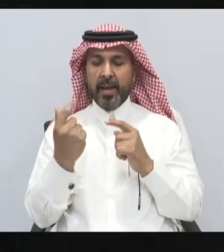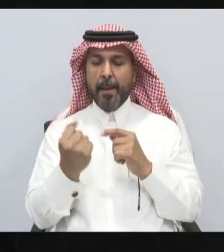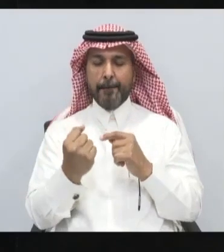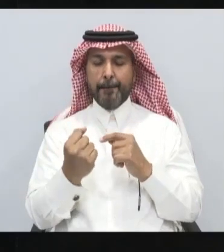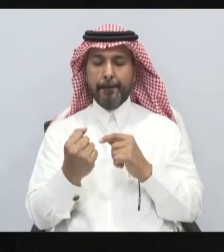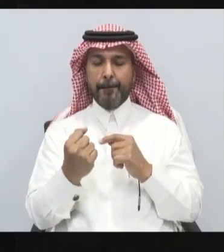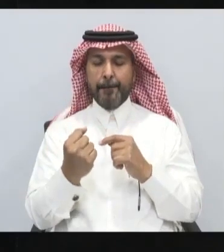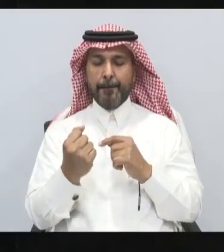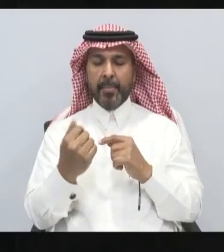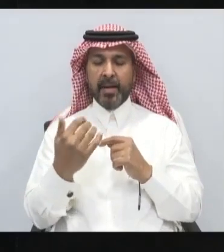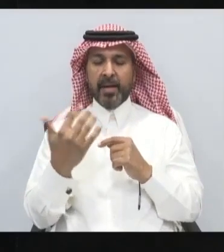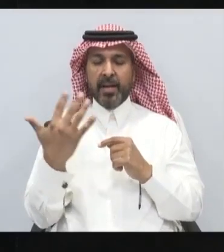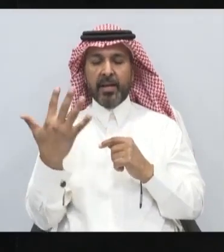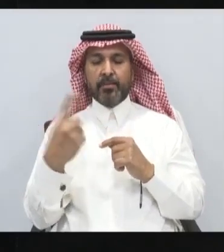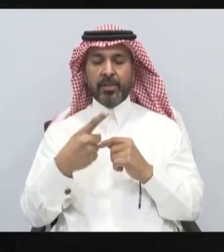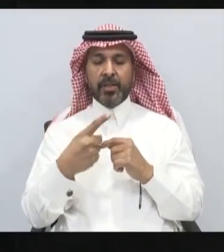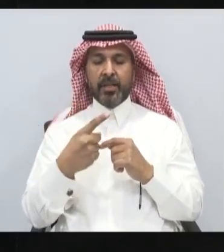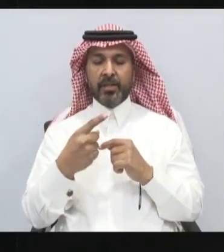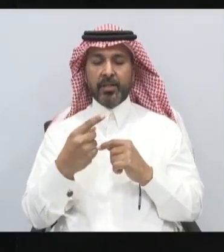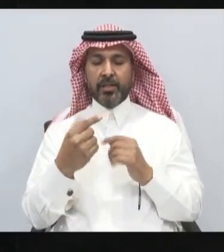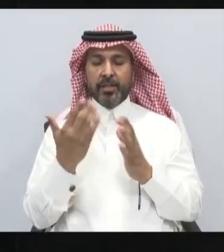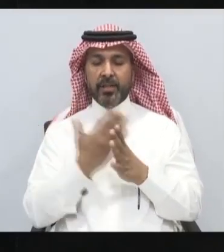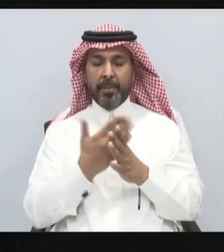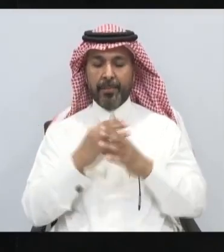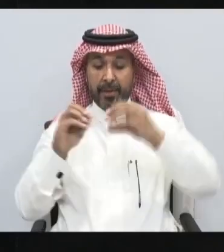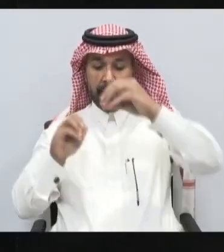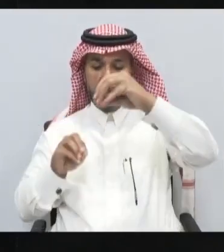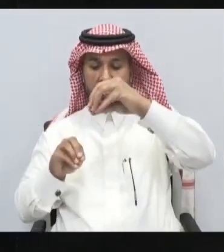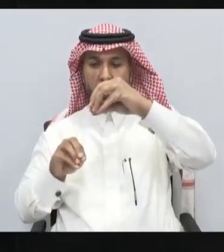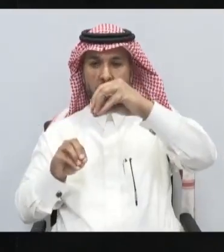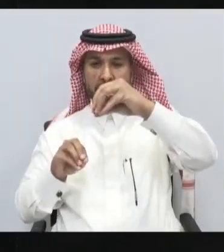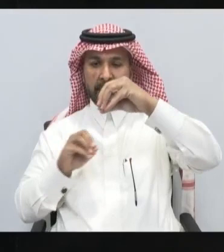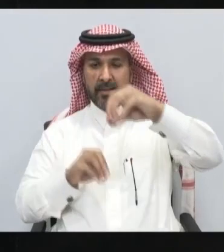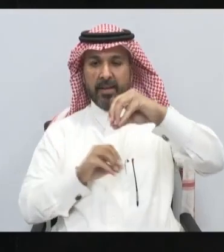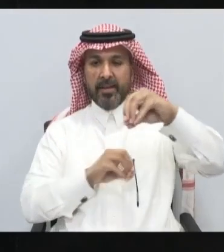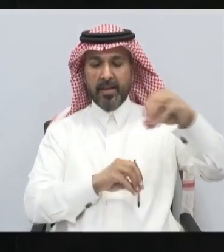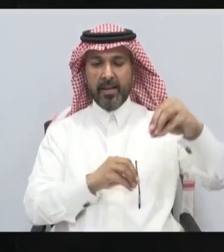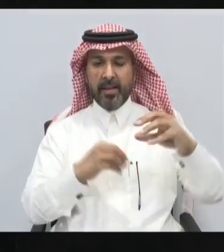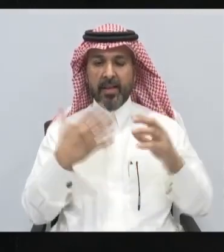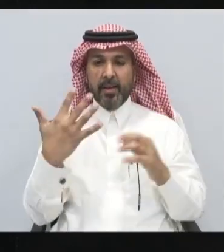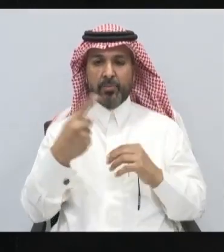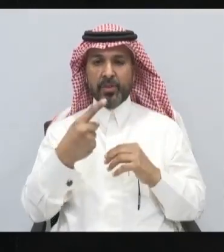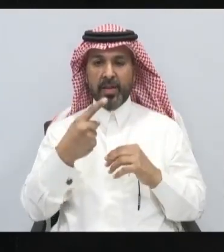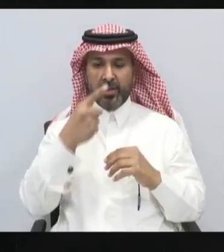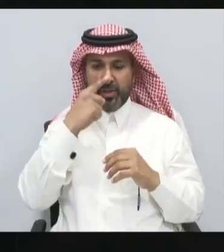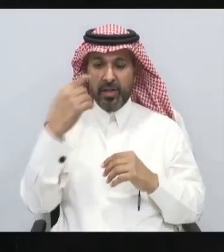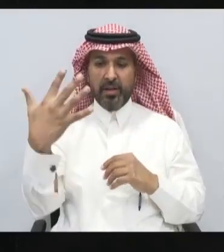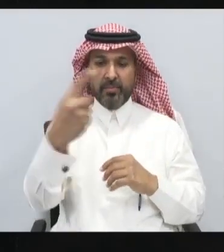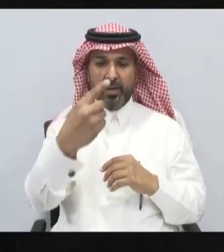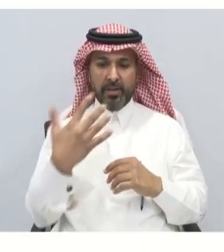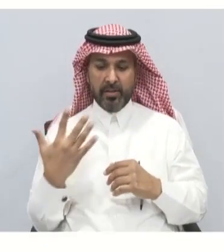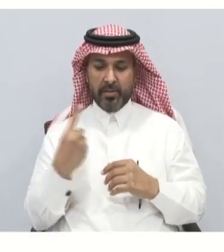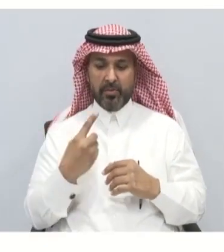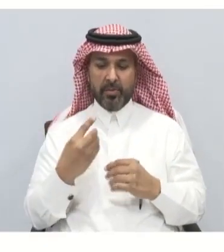لان كل طاوله راح تاخذ اثنين منهم واحد في كل واحد مقابل للاخر اذا كم طاوله لدينا